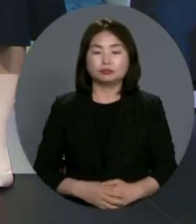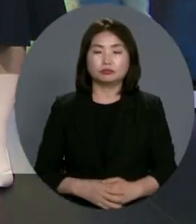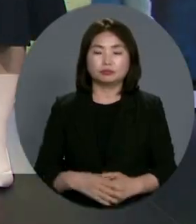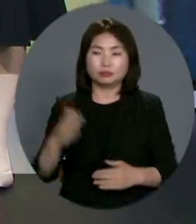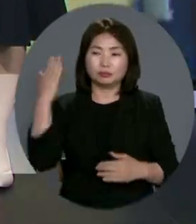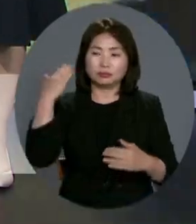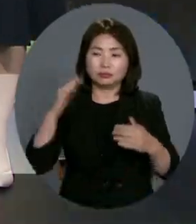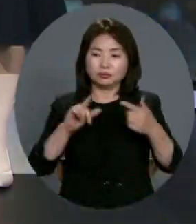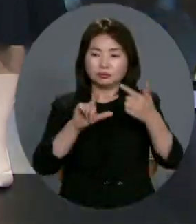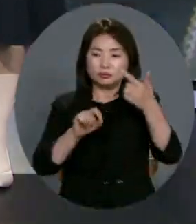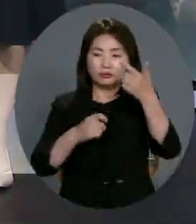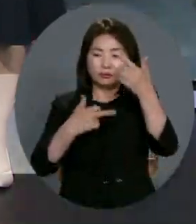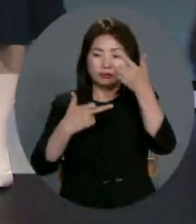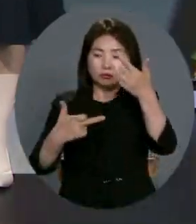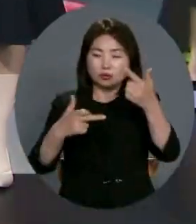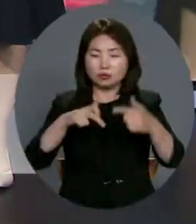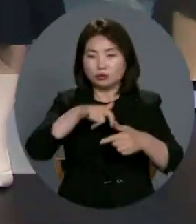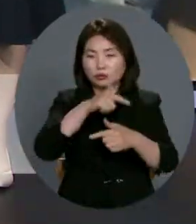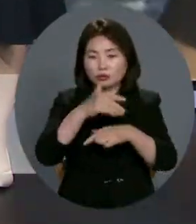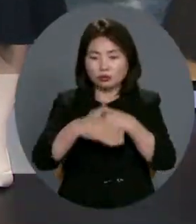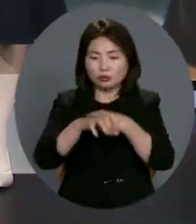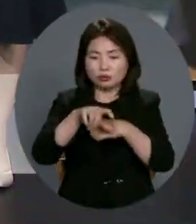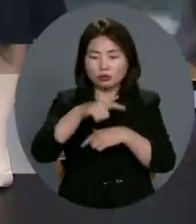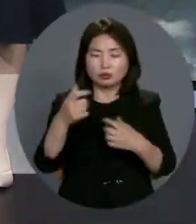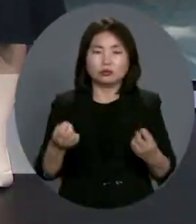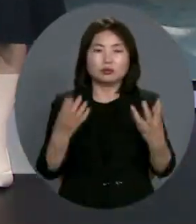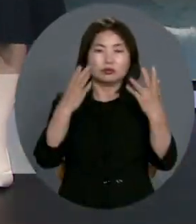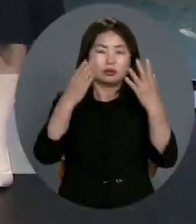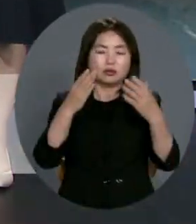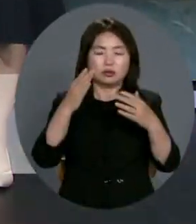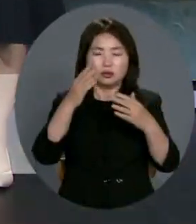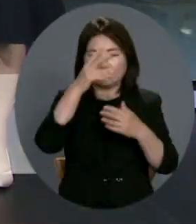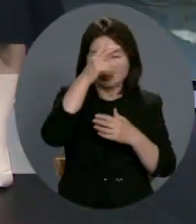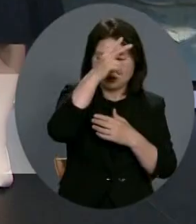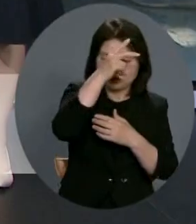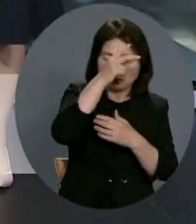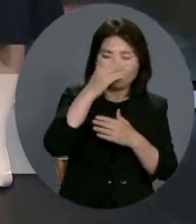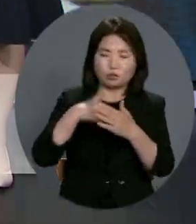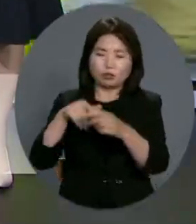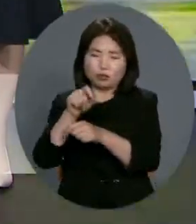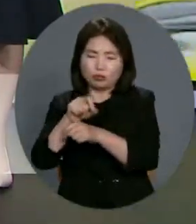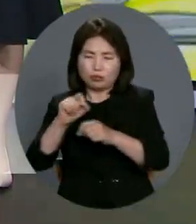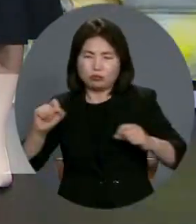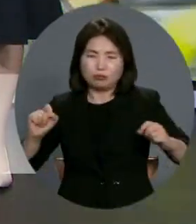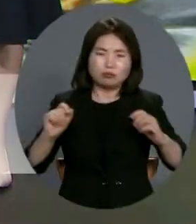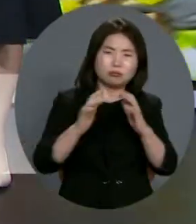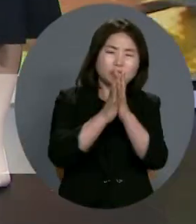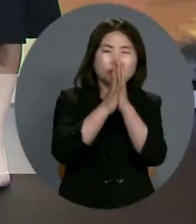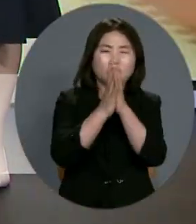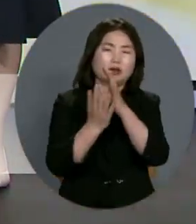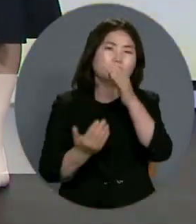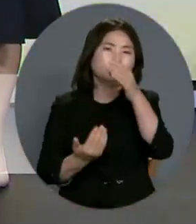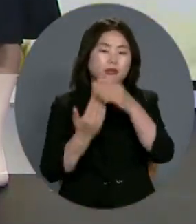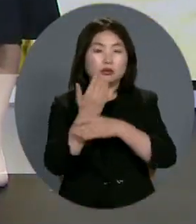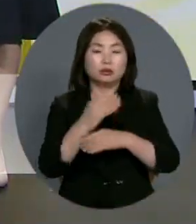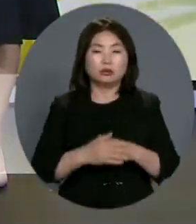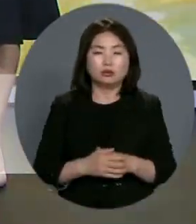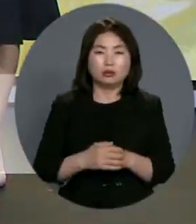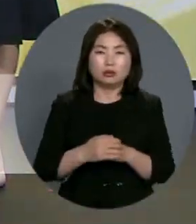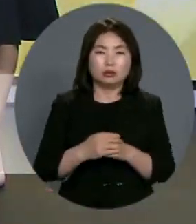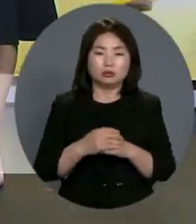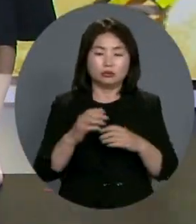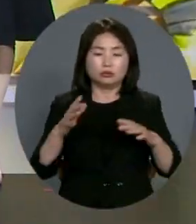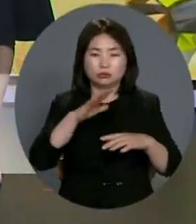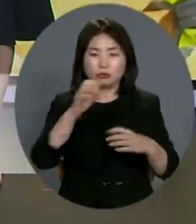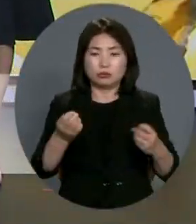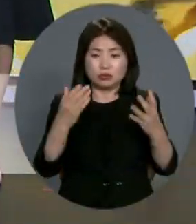지난 주말 대구에서 열린 퀴어 축제에선 경찰과 대구시 공무원이 충돌하는 사상 초유의 사태가 벌어졌습니다.